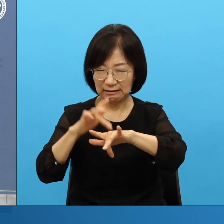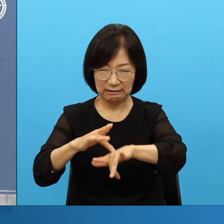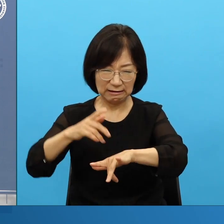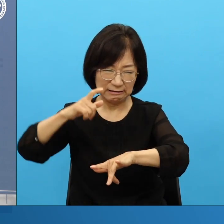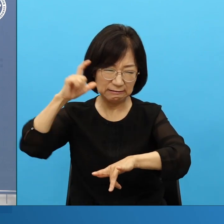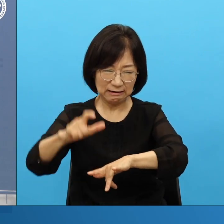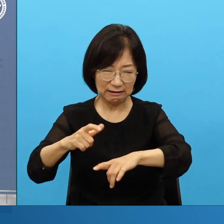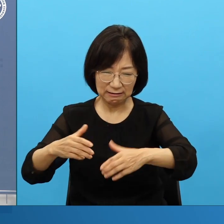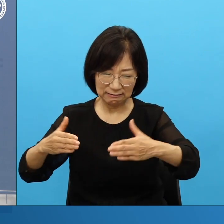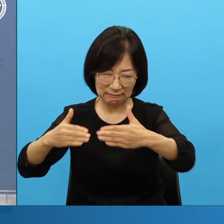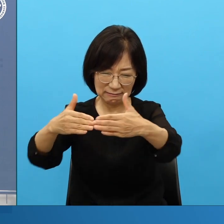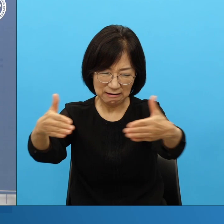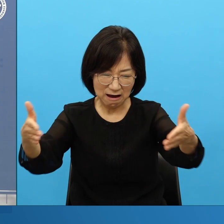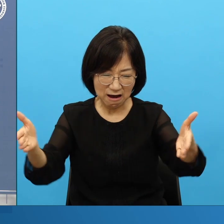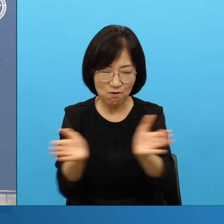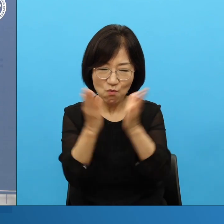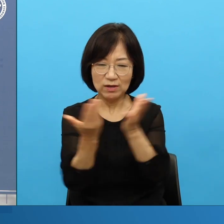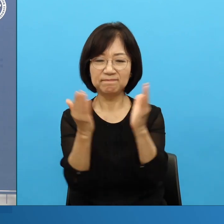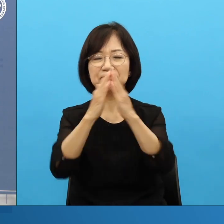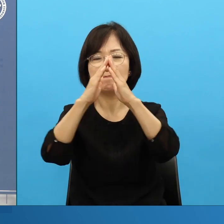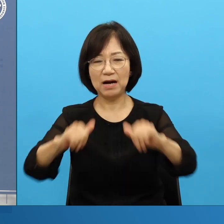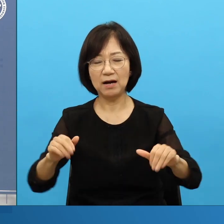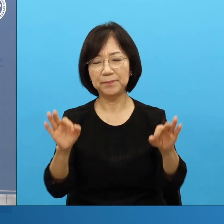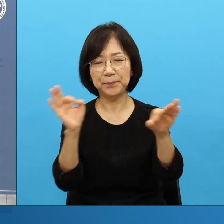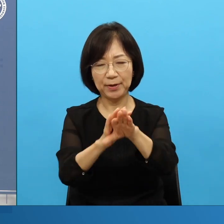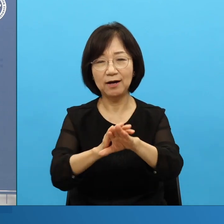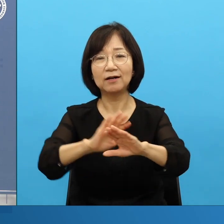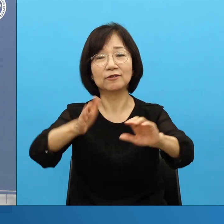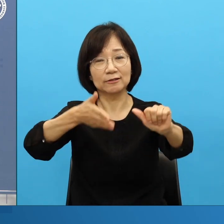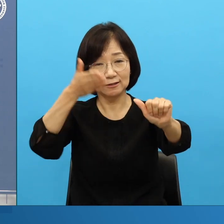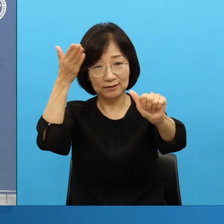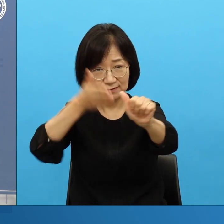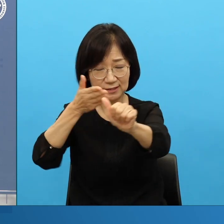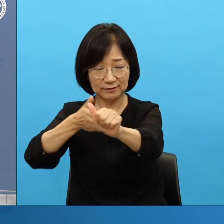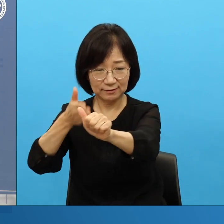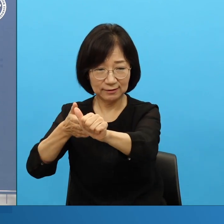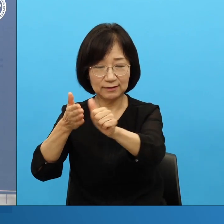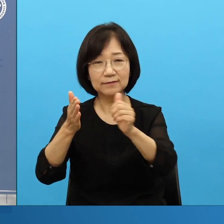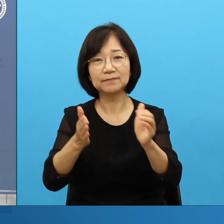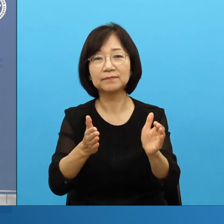the strongholds of darkness is 이 demolished within 바울이 your family and 누굽니까? your businesses and your fields.